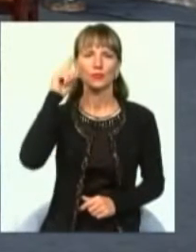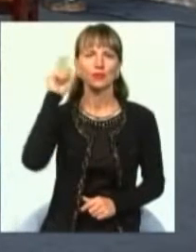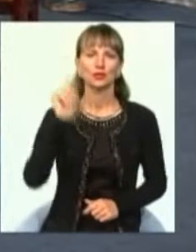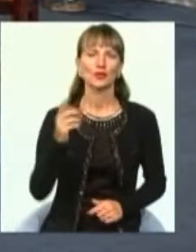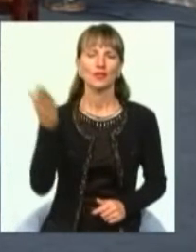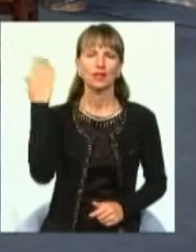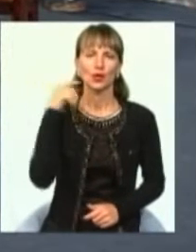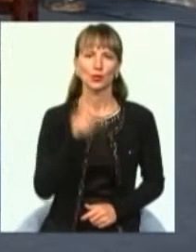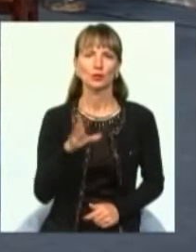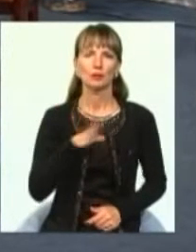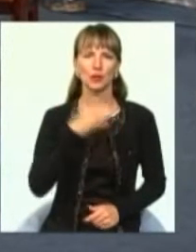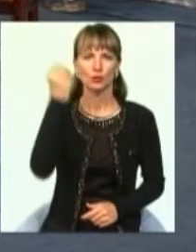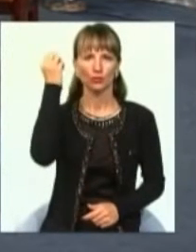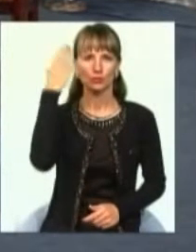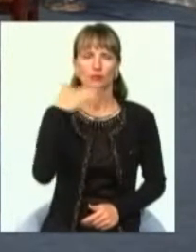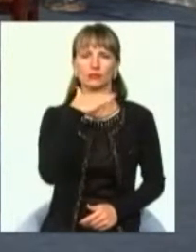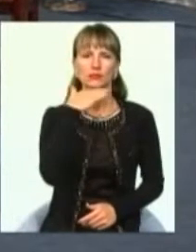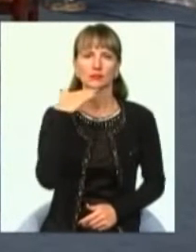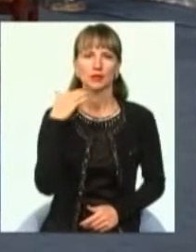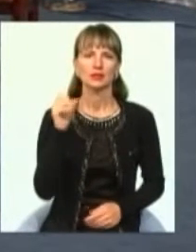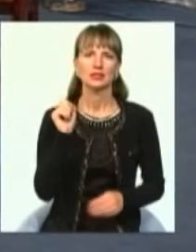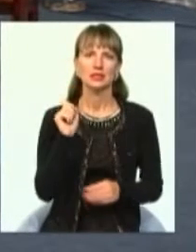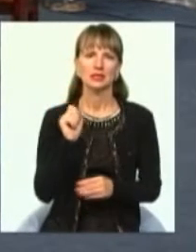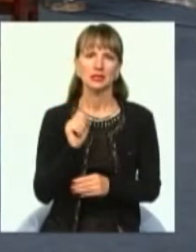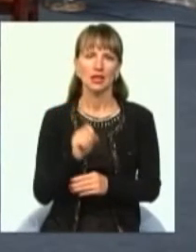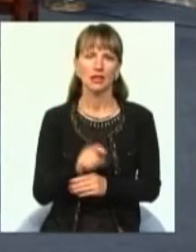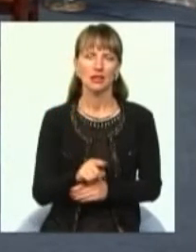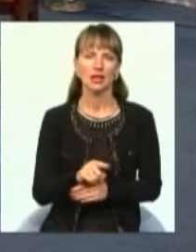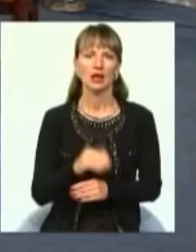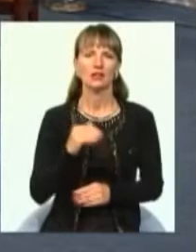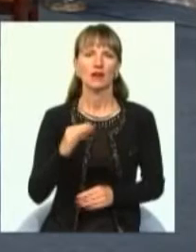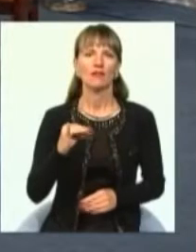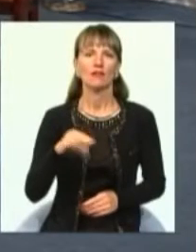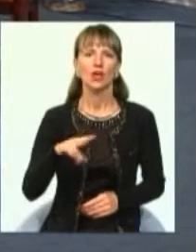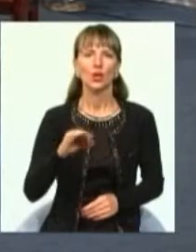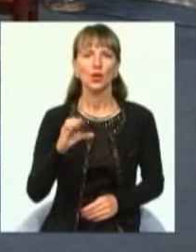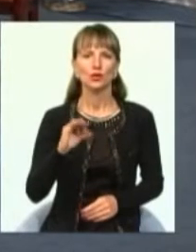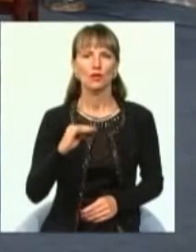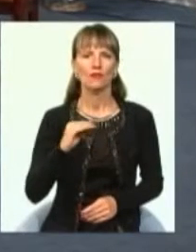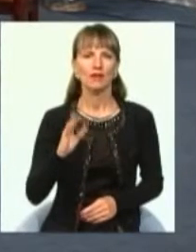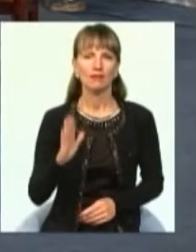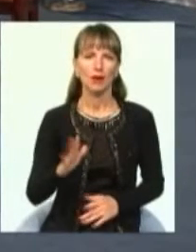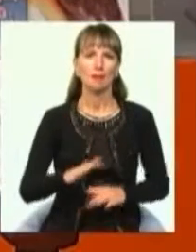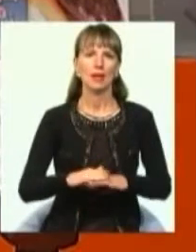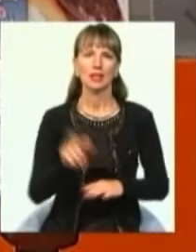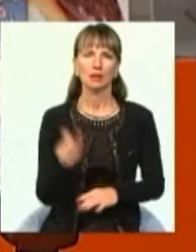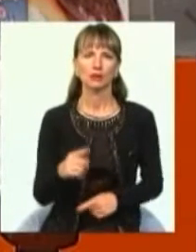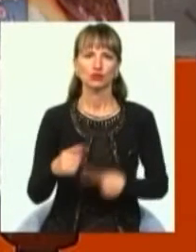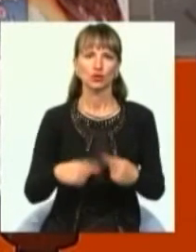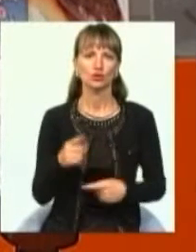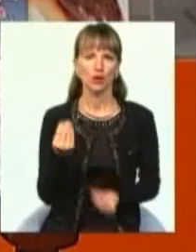давнину люди дуже були розумними. Дуже багато задач, філософів, математиків були. Мабуть, що це через те, що вони грали в